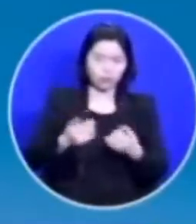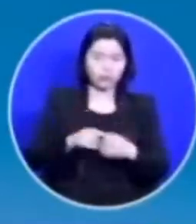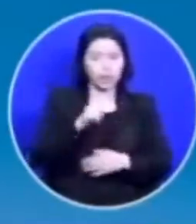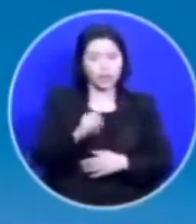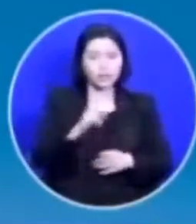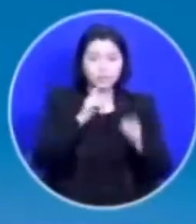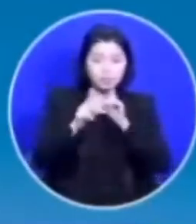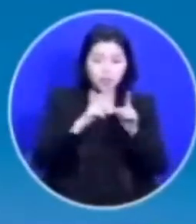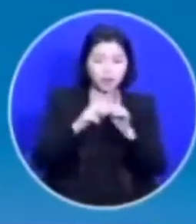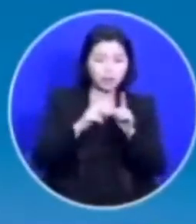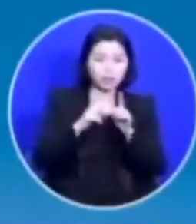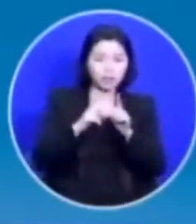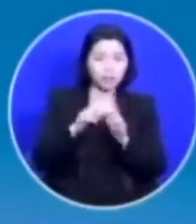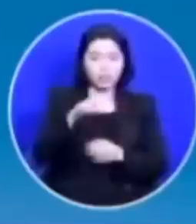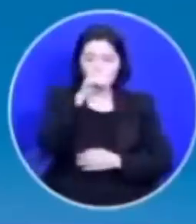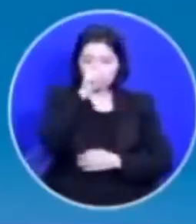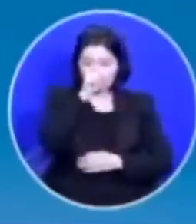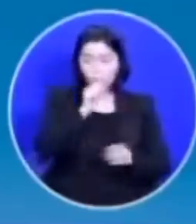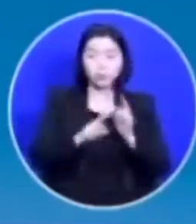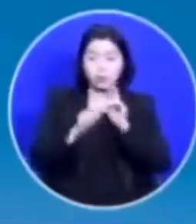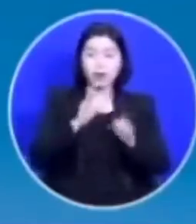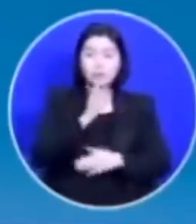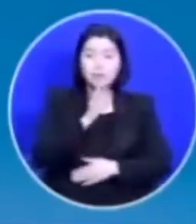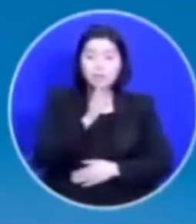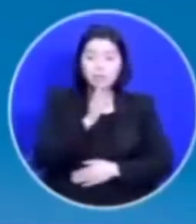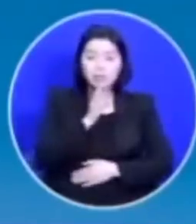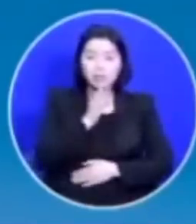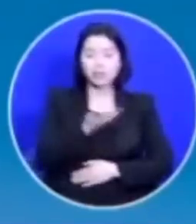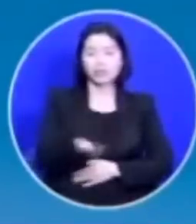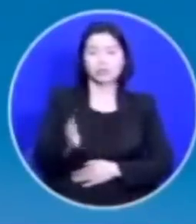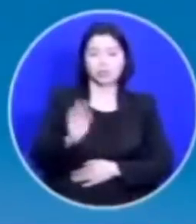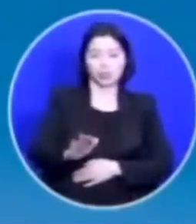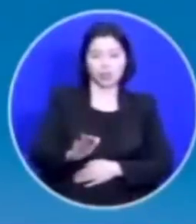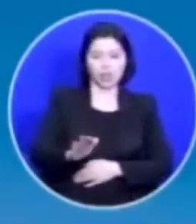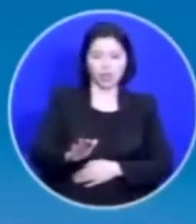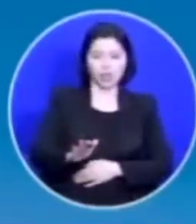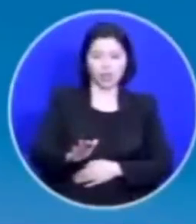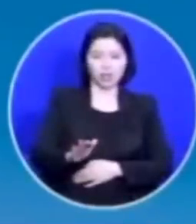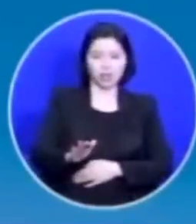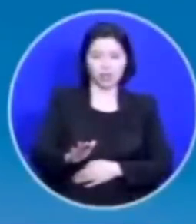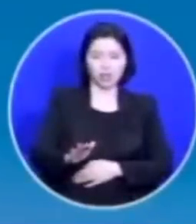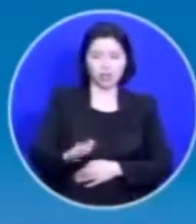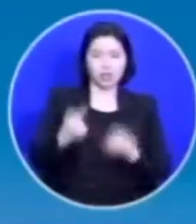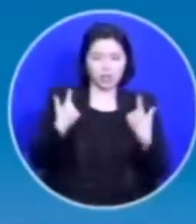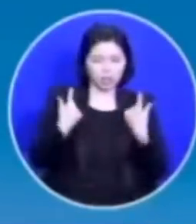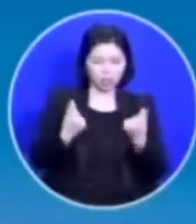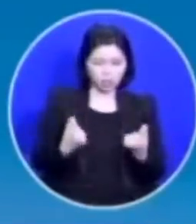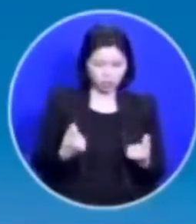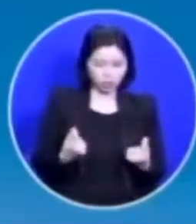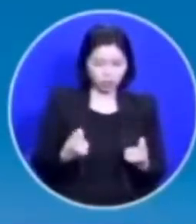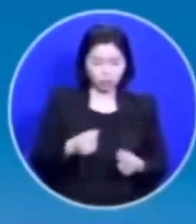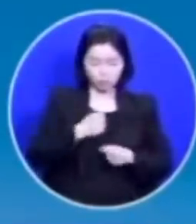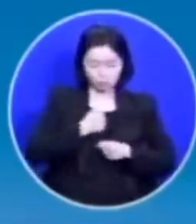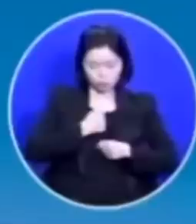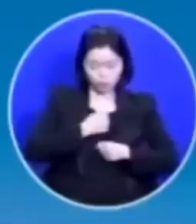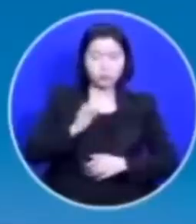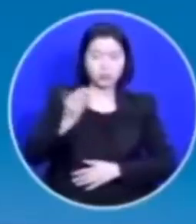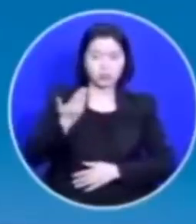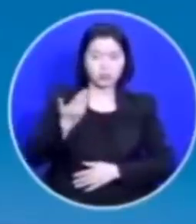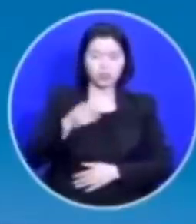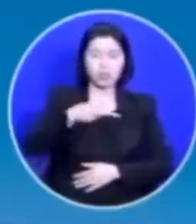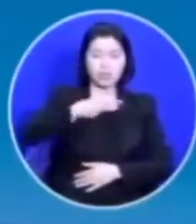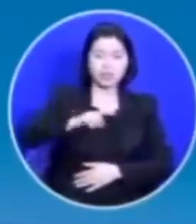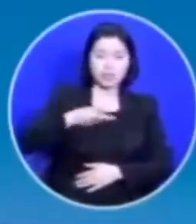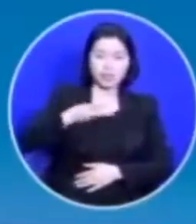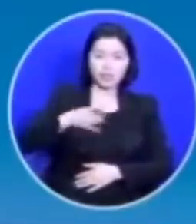그 말이 좋은 말이죠 그러나 여전히 조심해야 합니다 4대